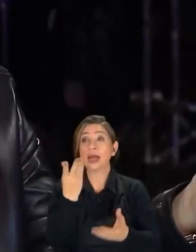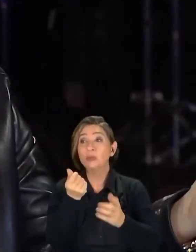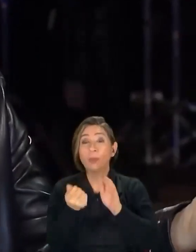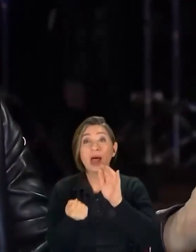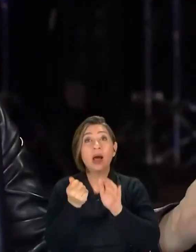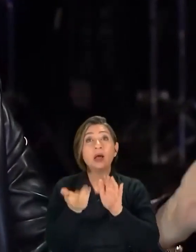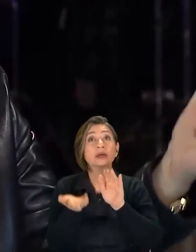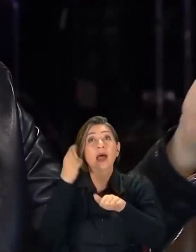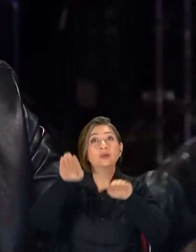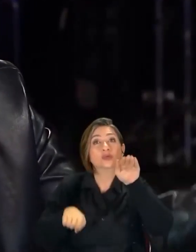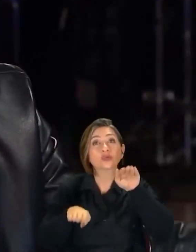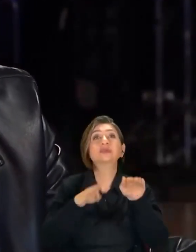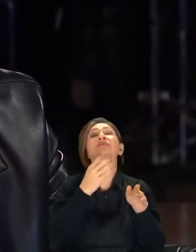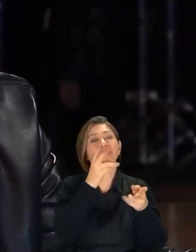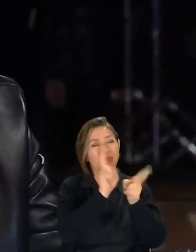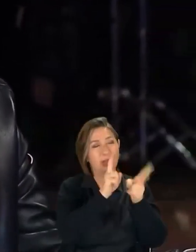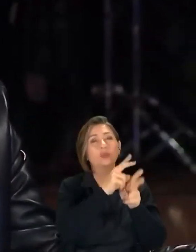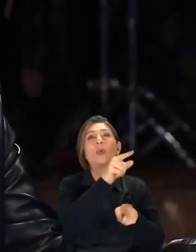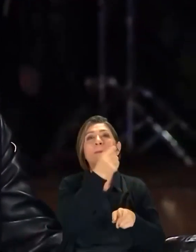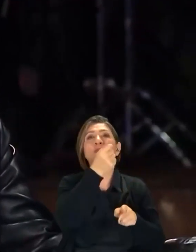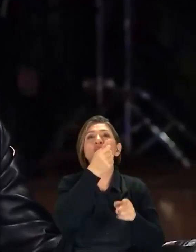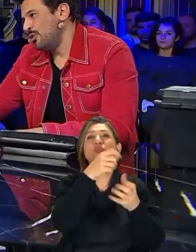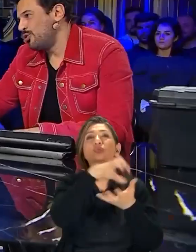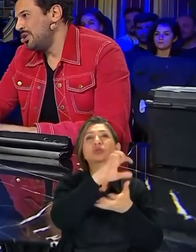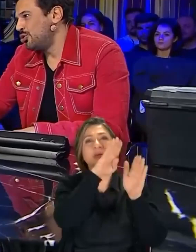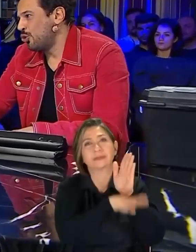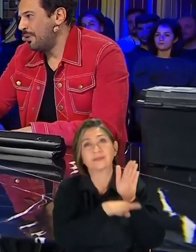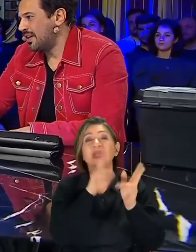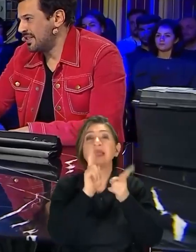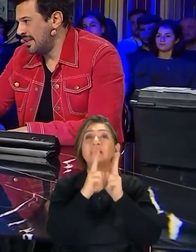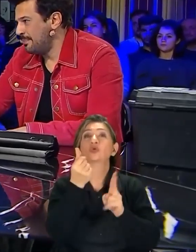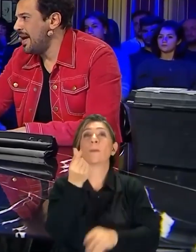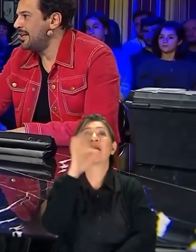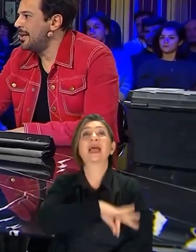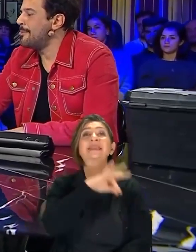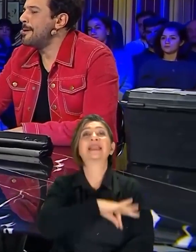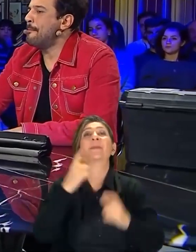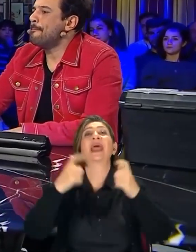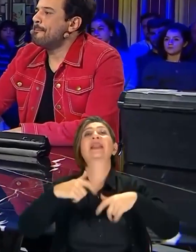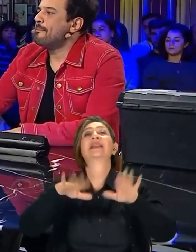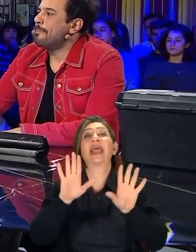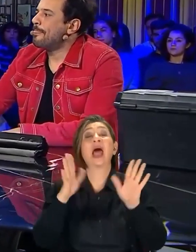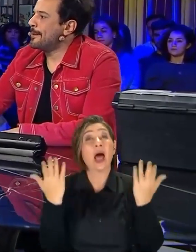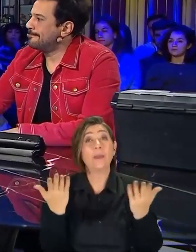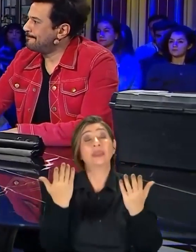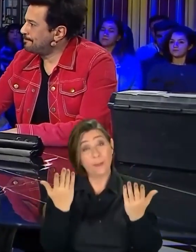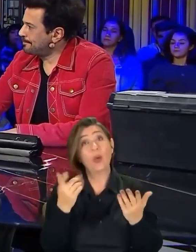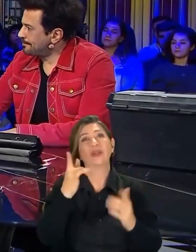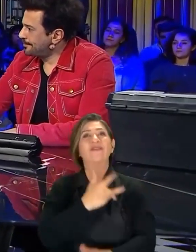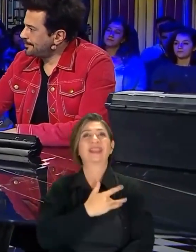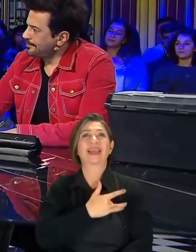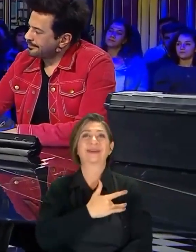bütçesi daha düşük Tabii ki Eee şimdi tiyatro sen de biliyorsun tiyatro çok para kazanılan bir yer değil kazanılan değil ama tabii ki orada